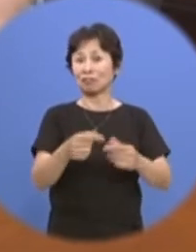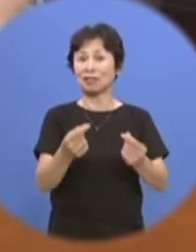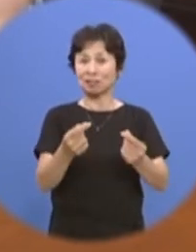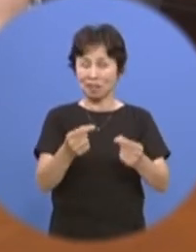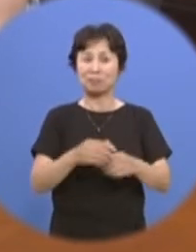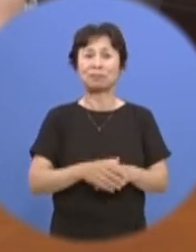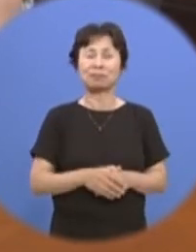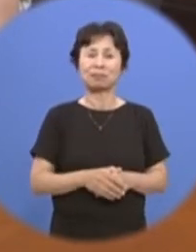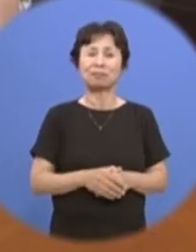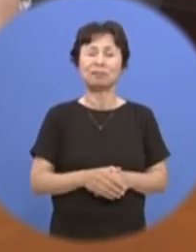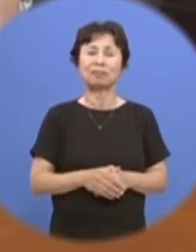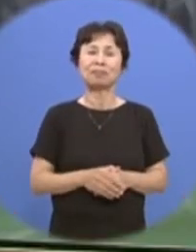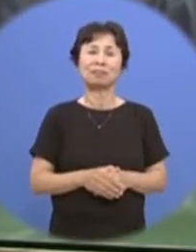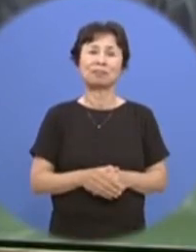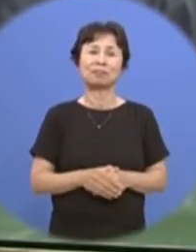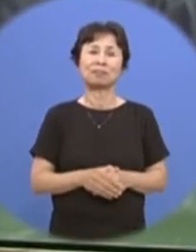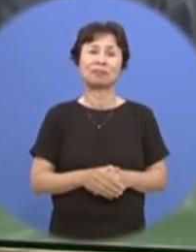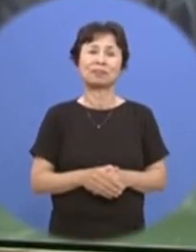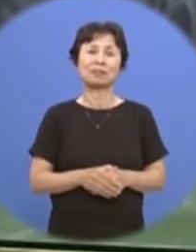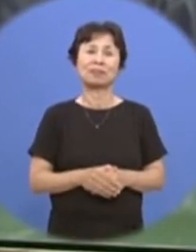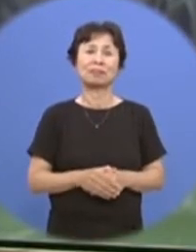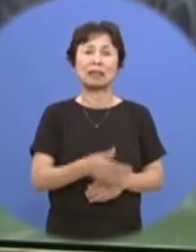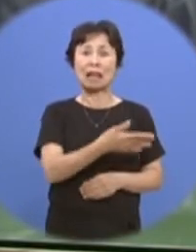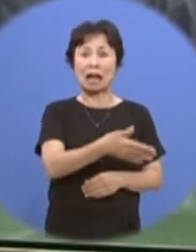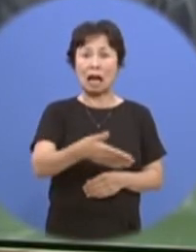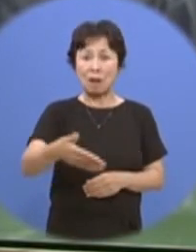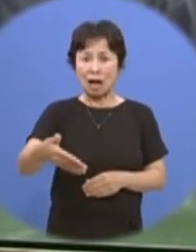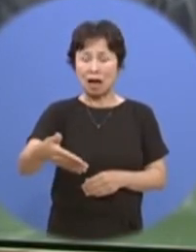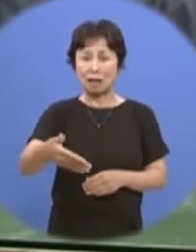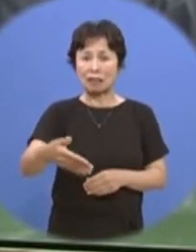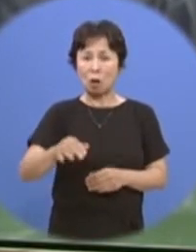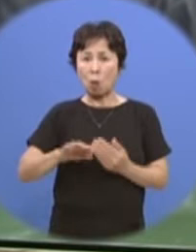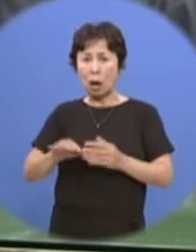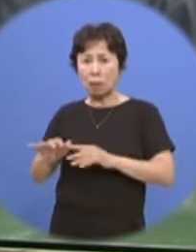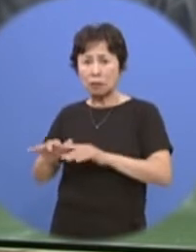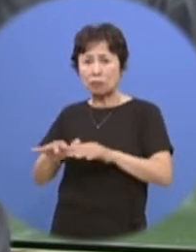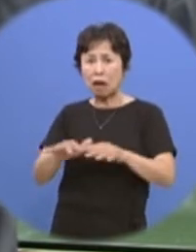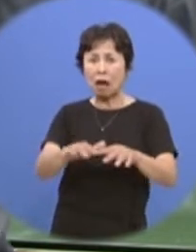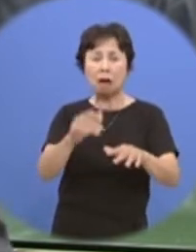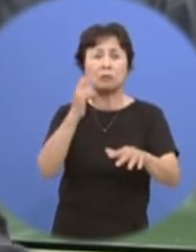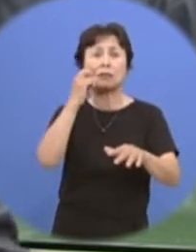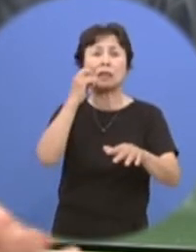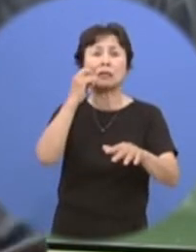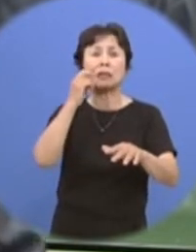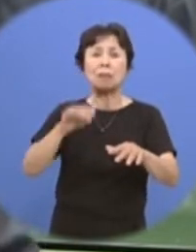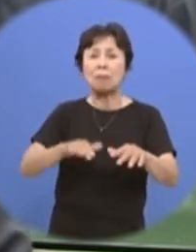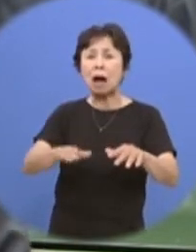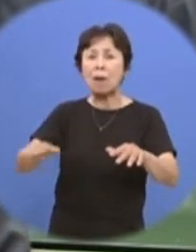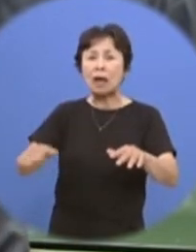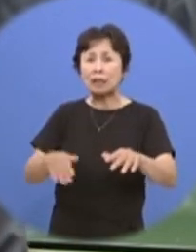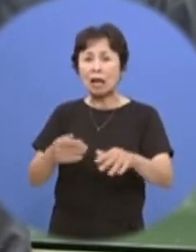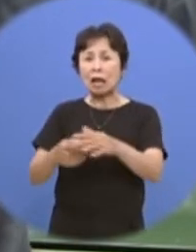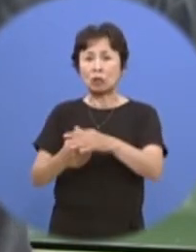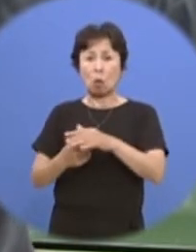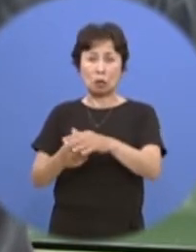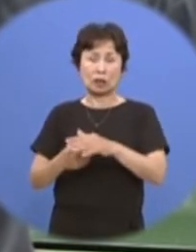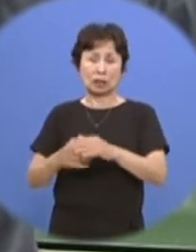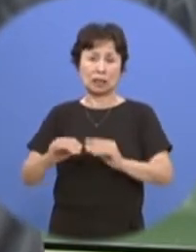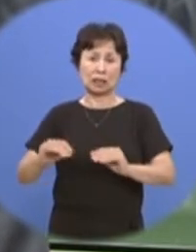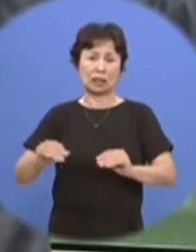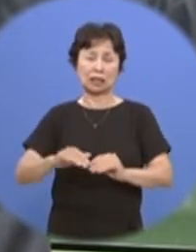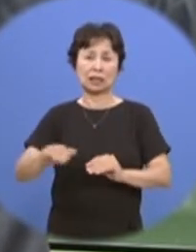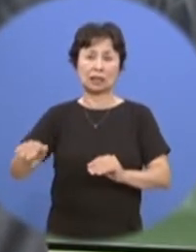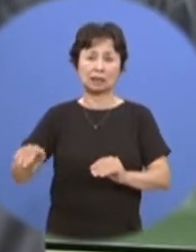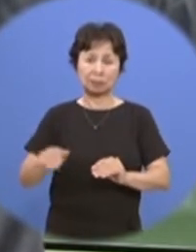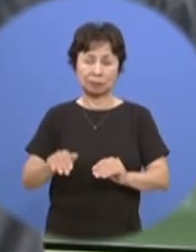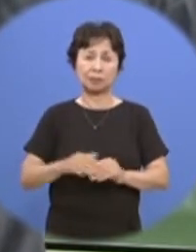っき河川と言いましたけど、 はい、 河川に水が入りにくい、 はい、 それでその周りは農地であることが多いんですね、で